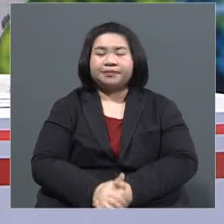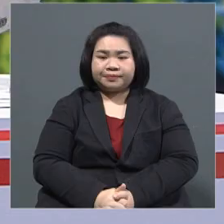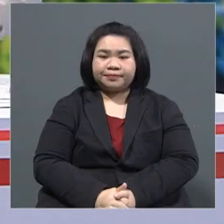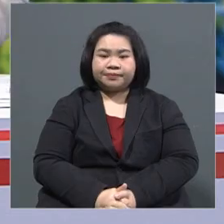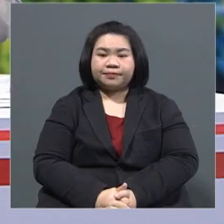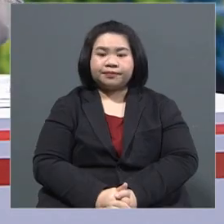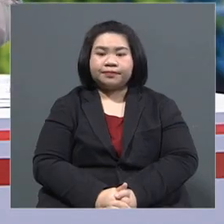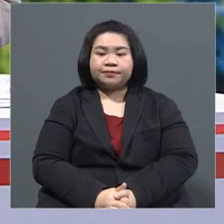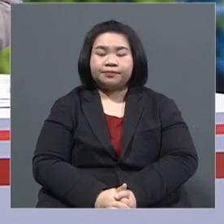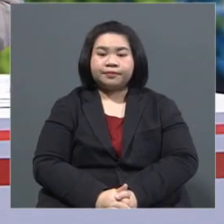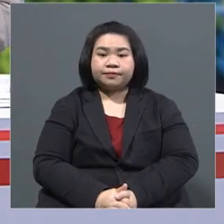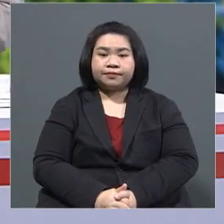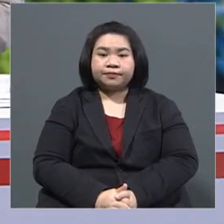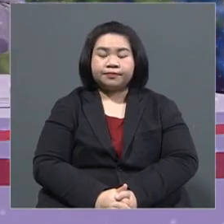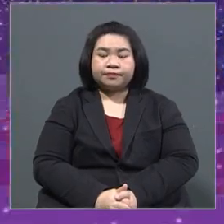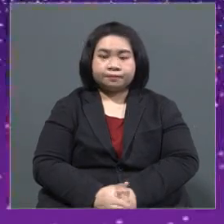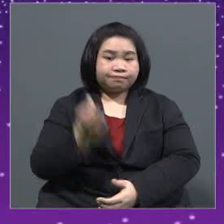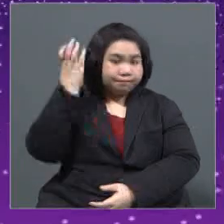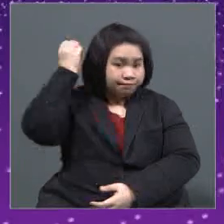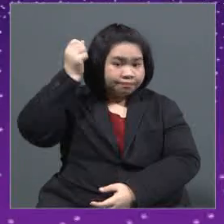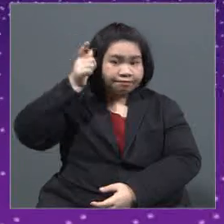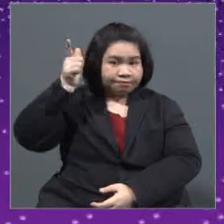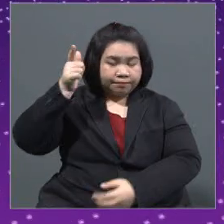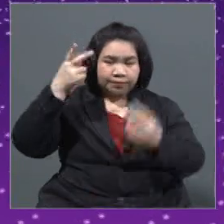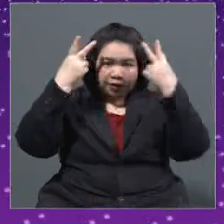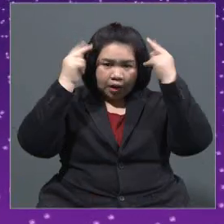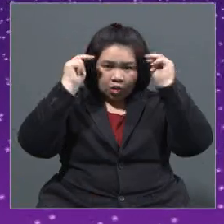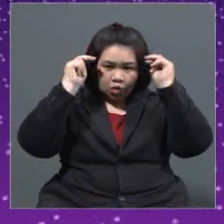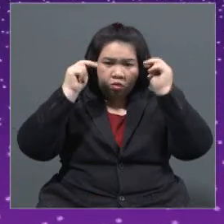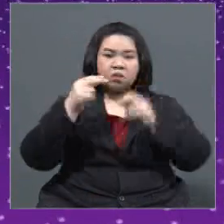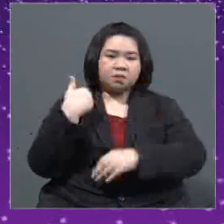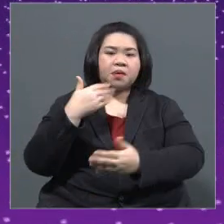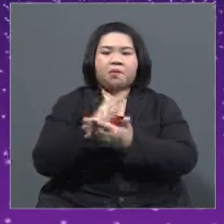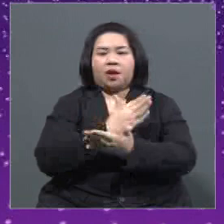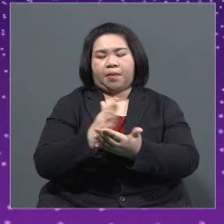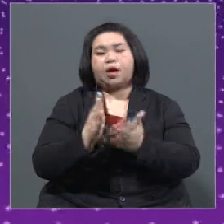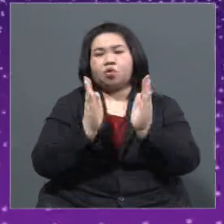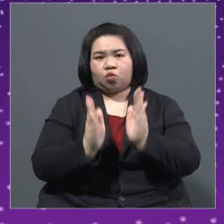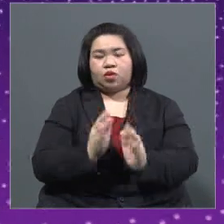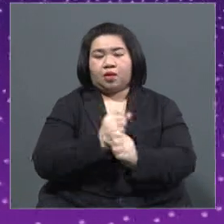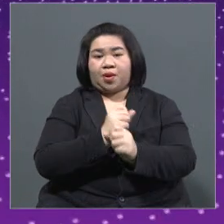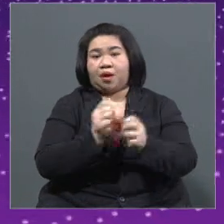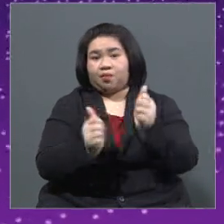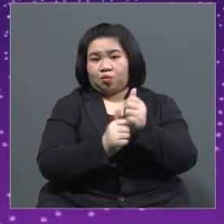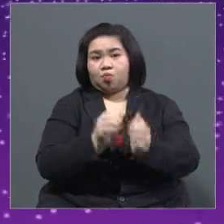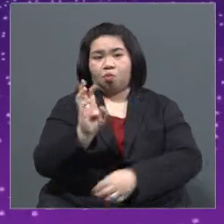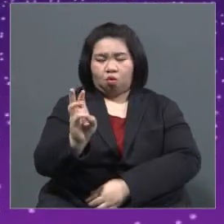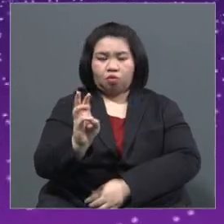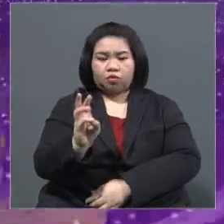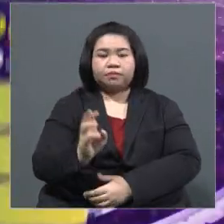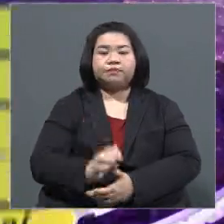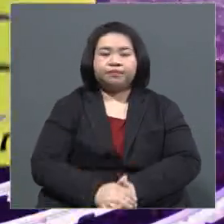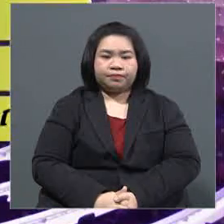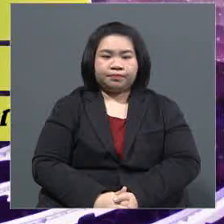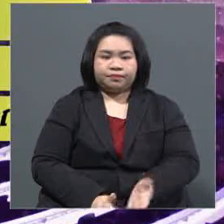บ้างนะครับนางสาวแพทองทันชินวัตรนายกรัฐมนตรีกับครับก็แบ่งงานให้กับรองนายกรัฐมนตรีทั้ง 6คนครับ